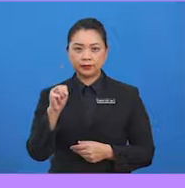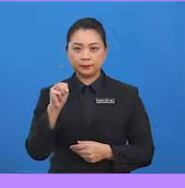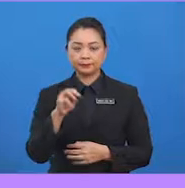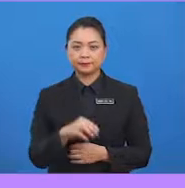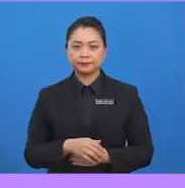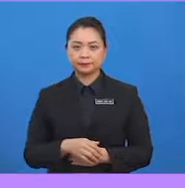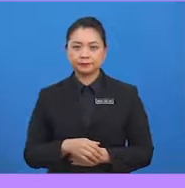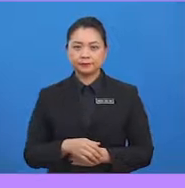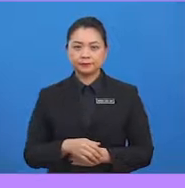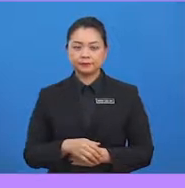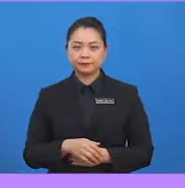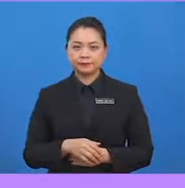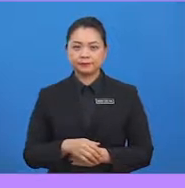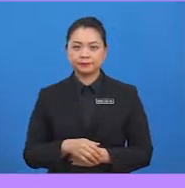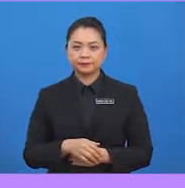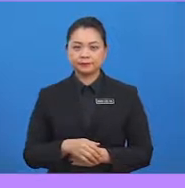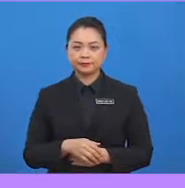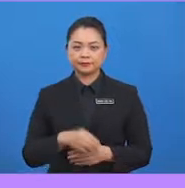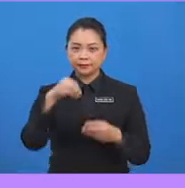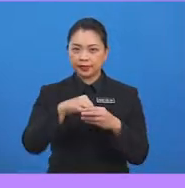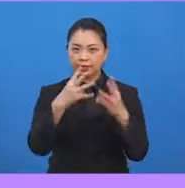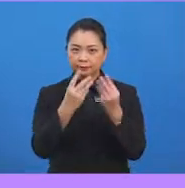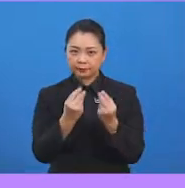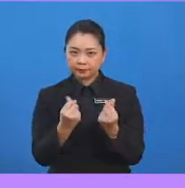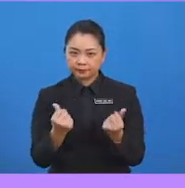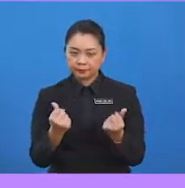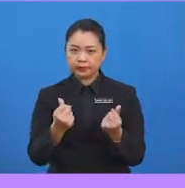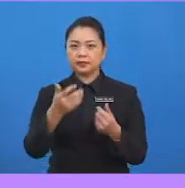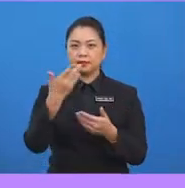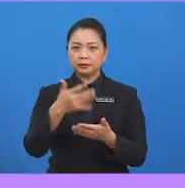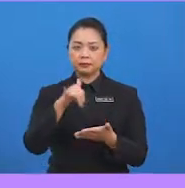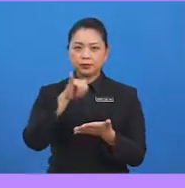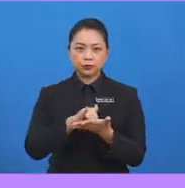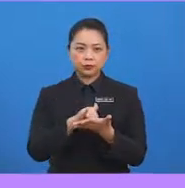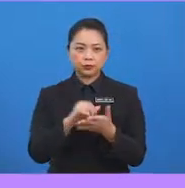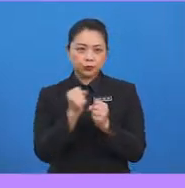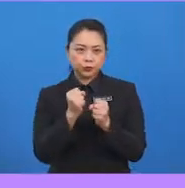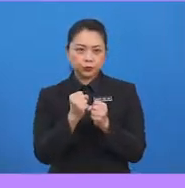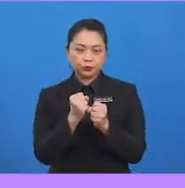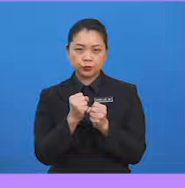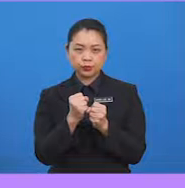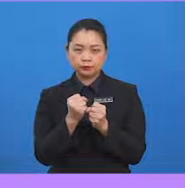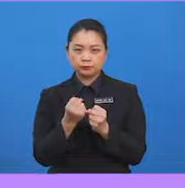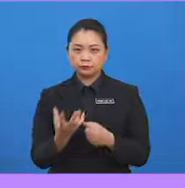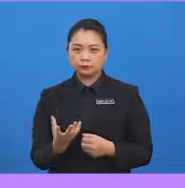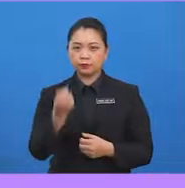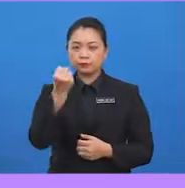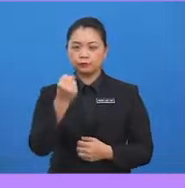88% dalam keadaan leburan dan kemudiannya disejukkan supaya